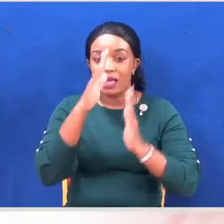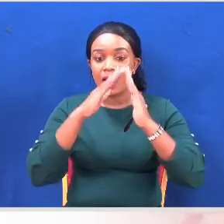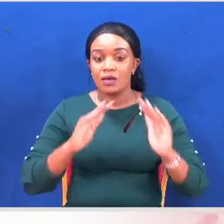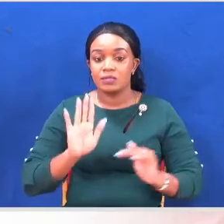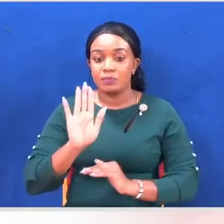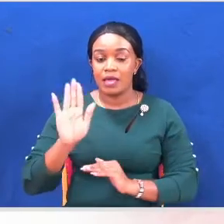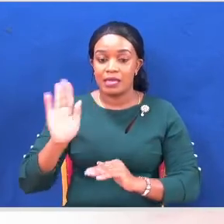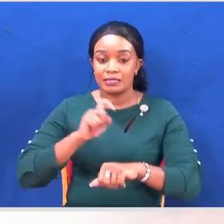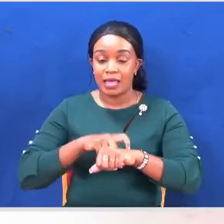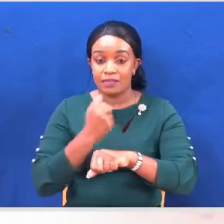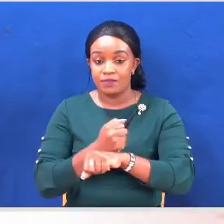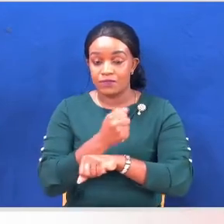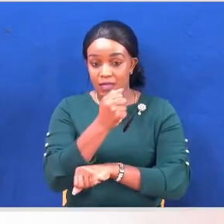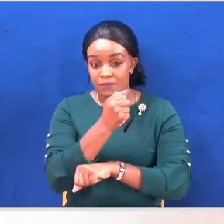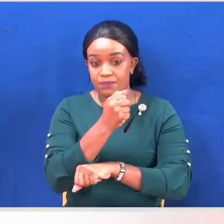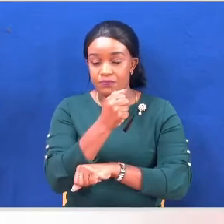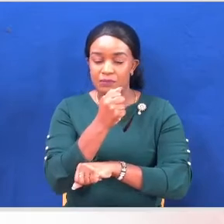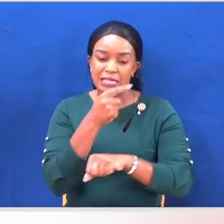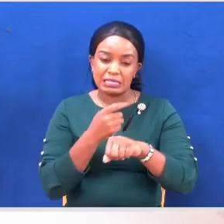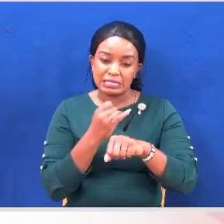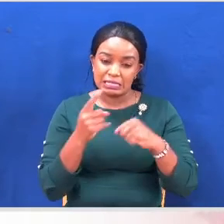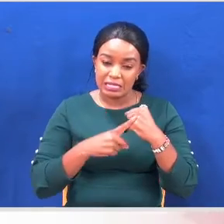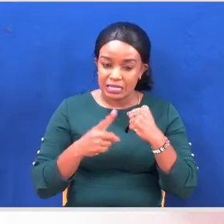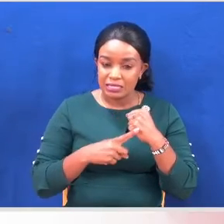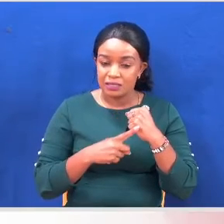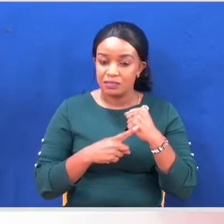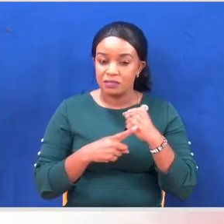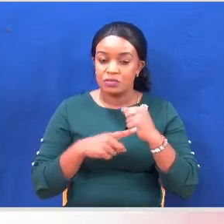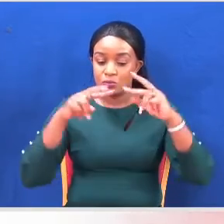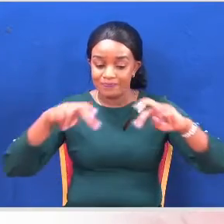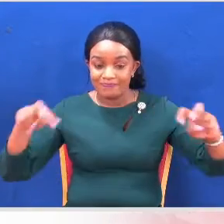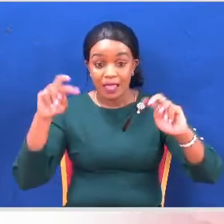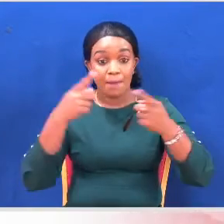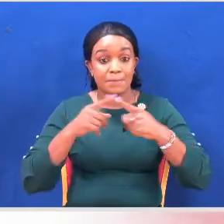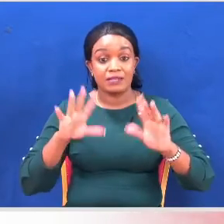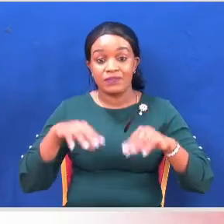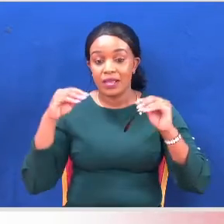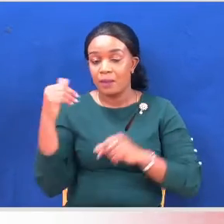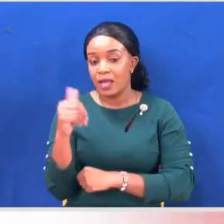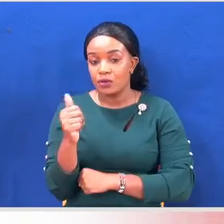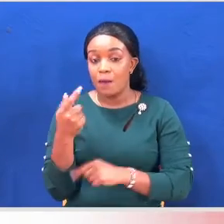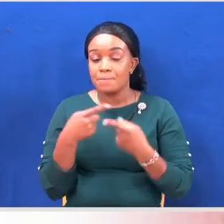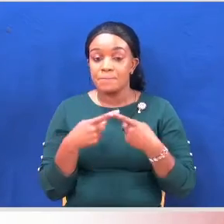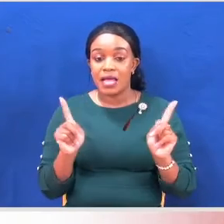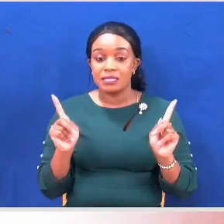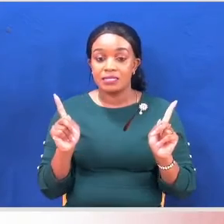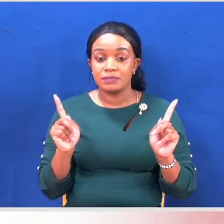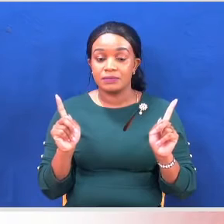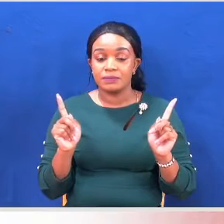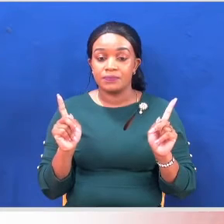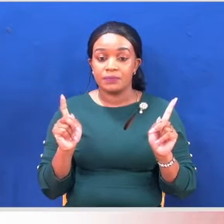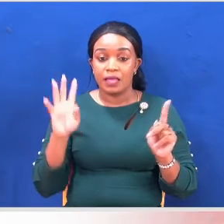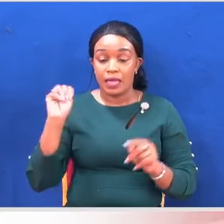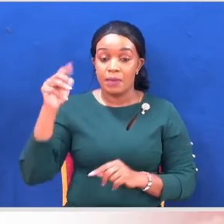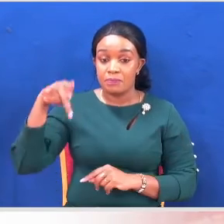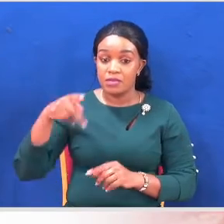wa saa 11 saa 12 kujaribu kumtafuta ila hawajaweza kumpata. Lakini mbunge wa eneo la